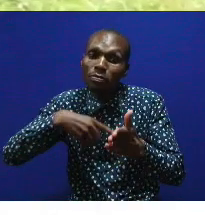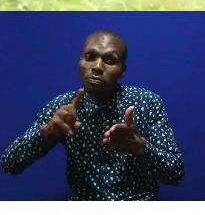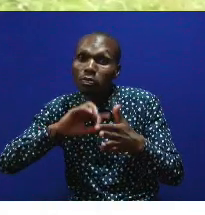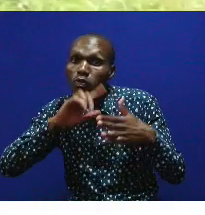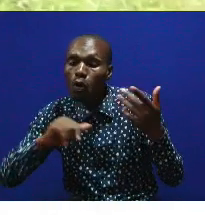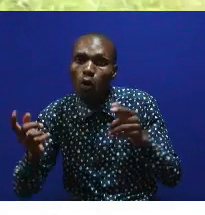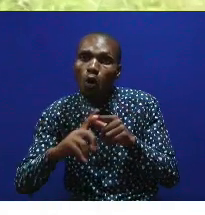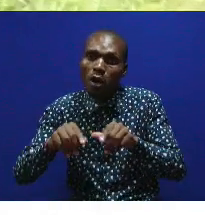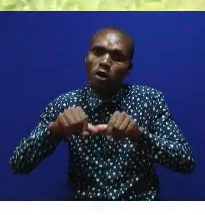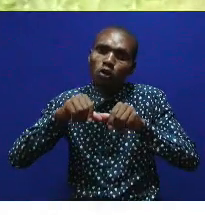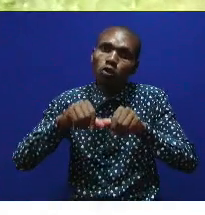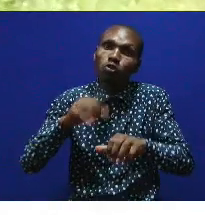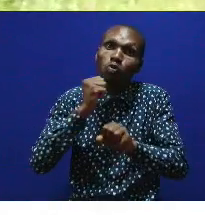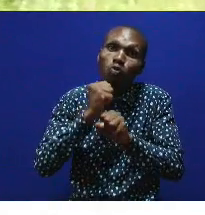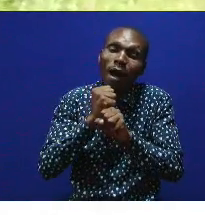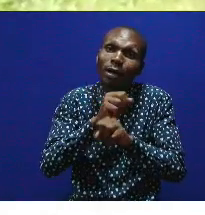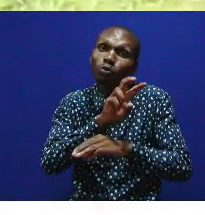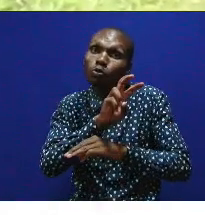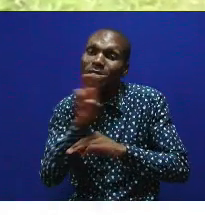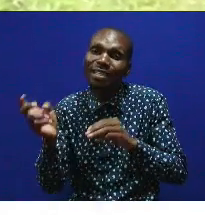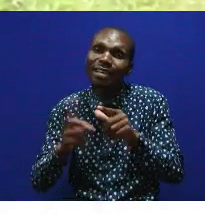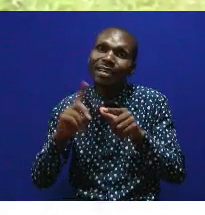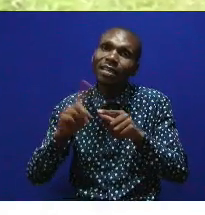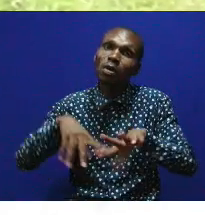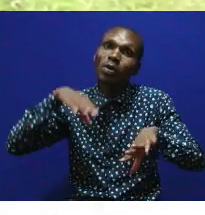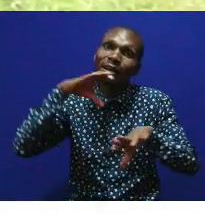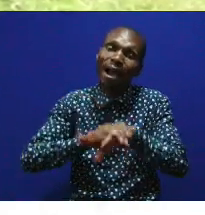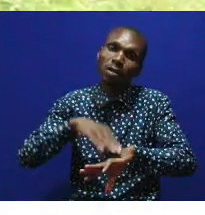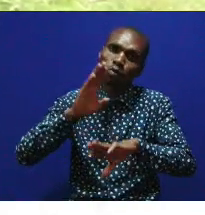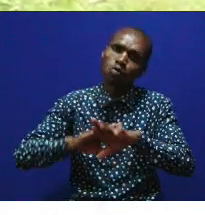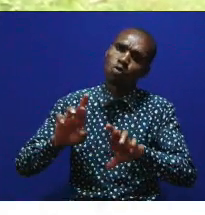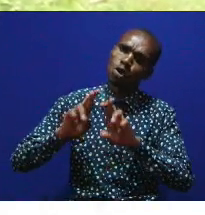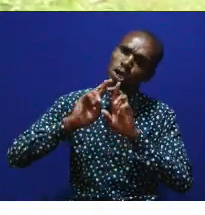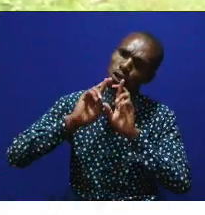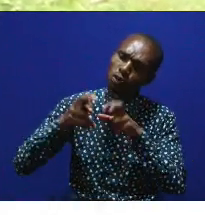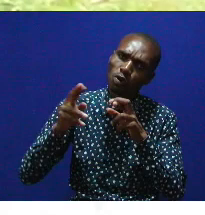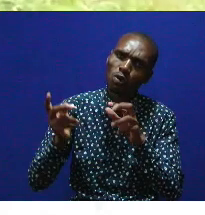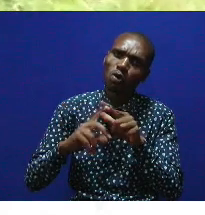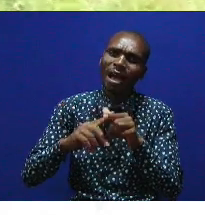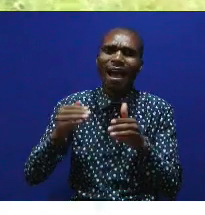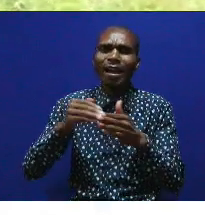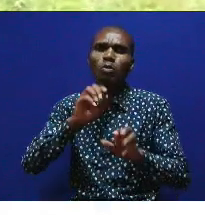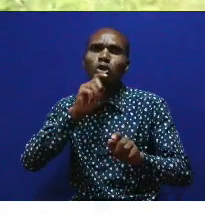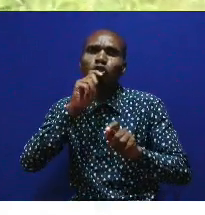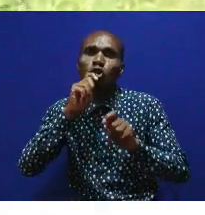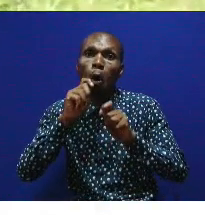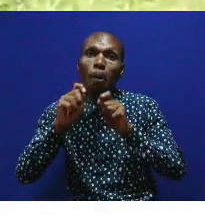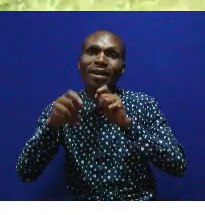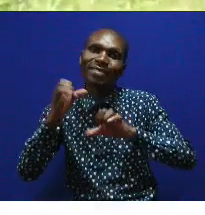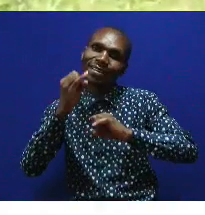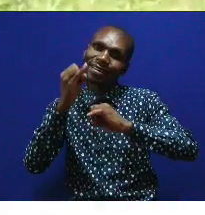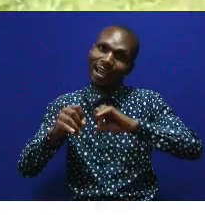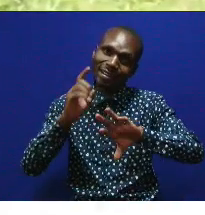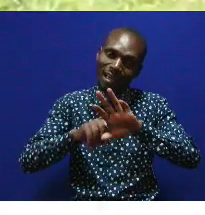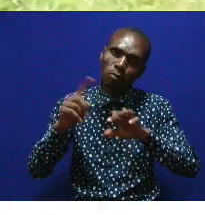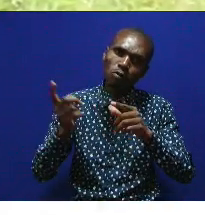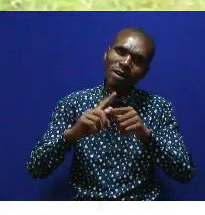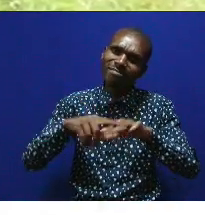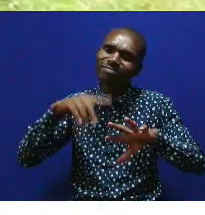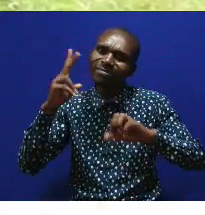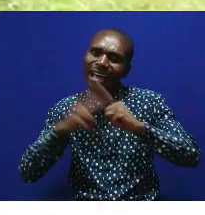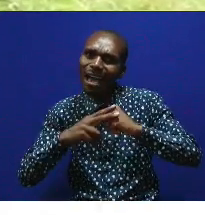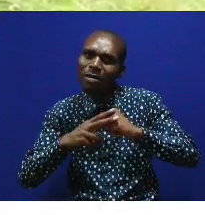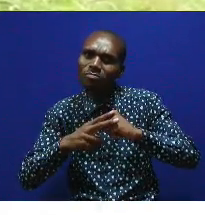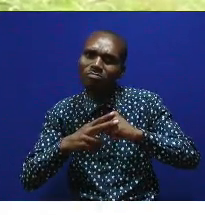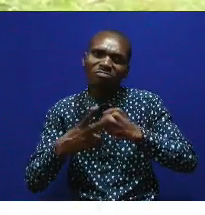tunaendelea kushughulika tu kamaapata mach hio ndio tulongea Mara ya mwisho iliku kamaus Hivi